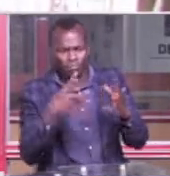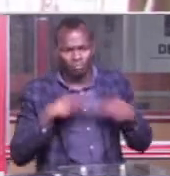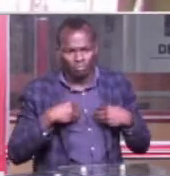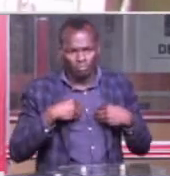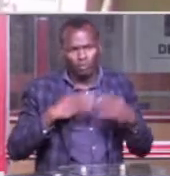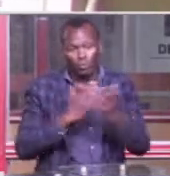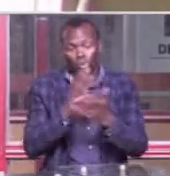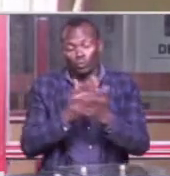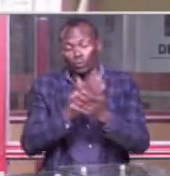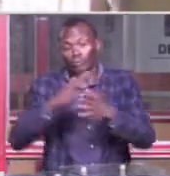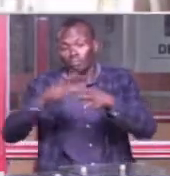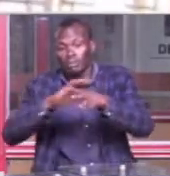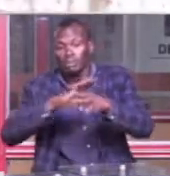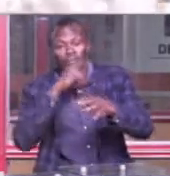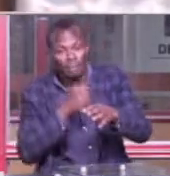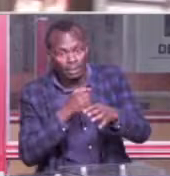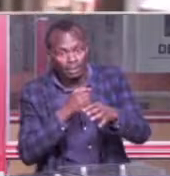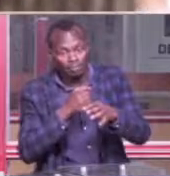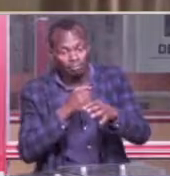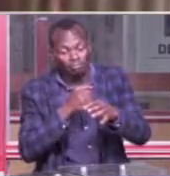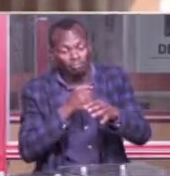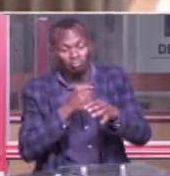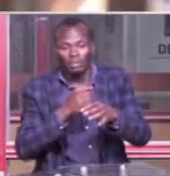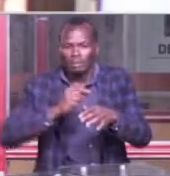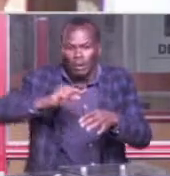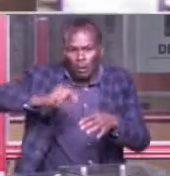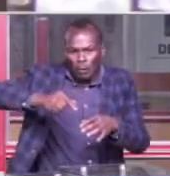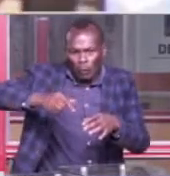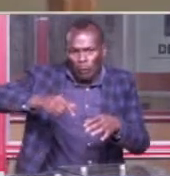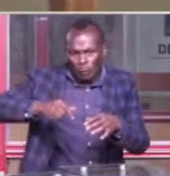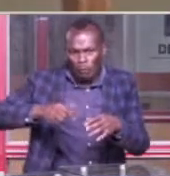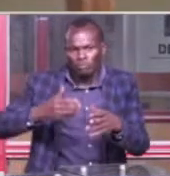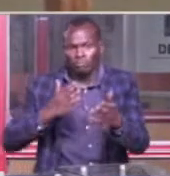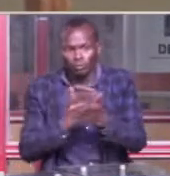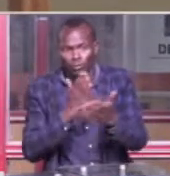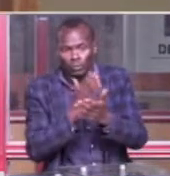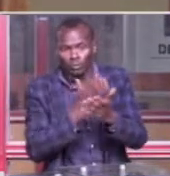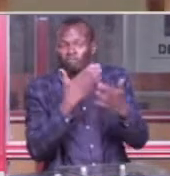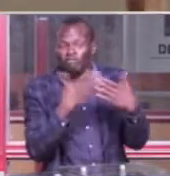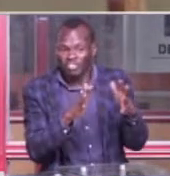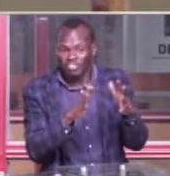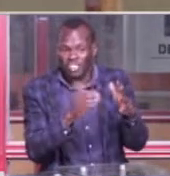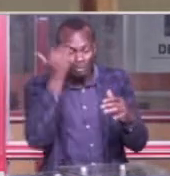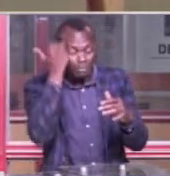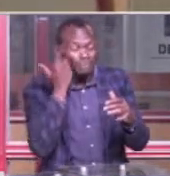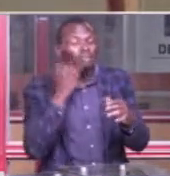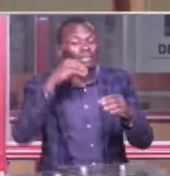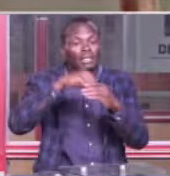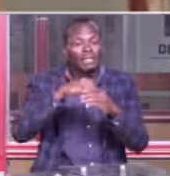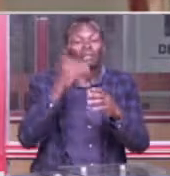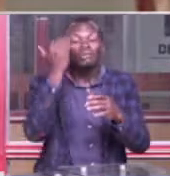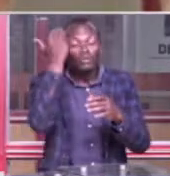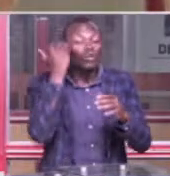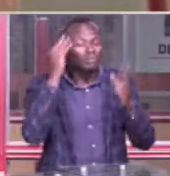weri nyavunani domo koti ya maje sangibwe makindye ekulembelwa sentebe Lieutenant General Andrew Guti. Wanavunani dwe misange ebiri okuli ogw'okusangibwa